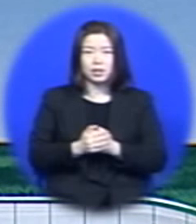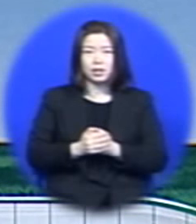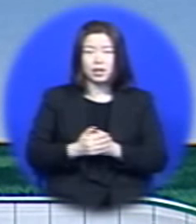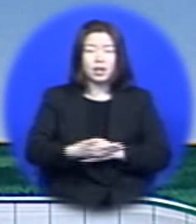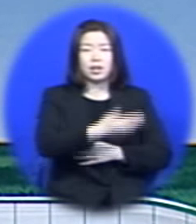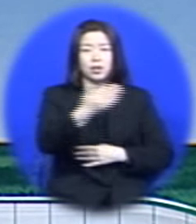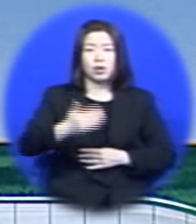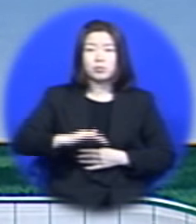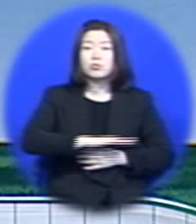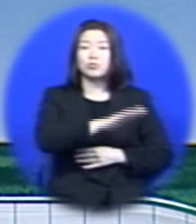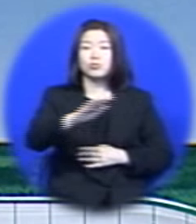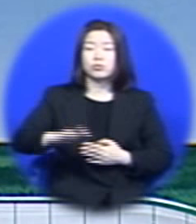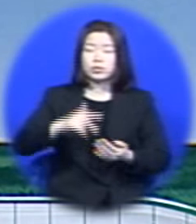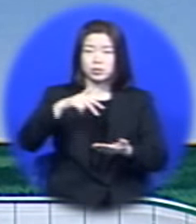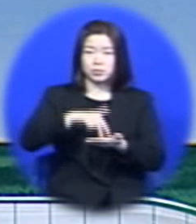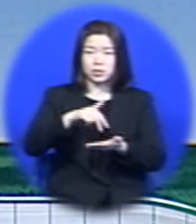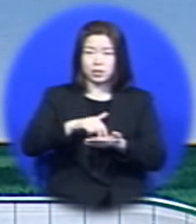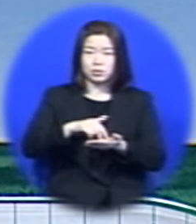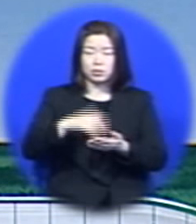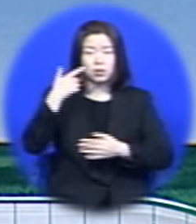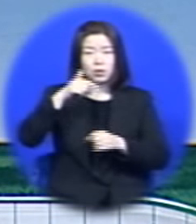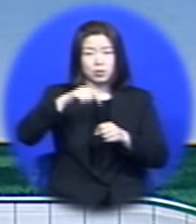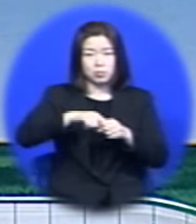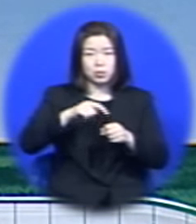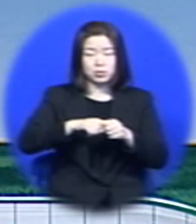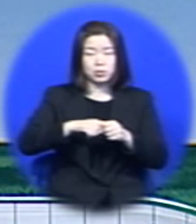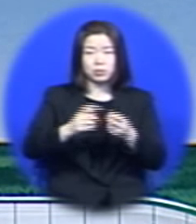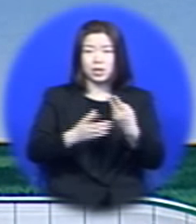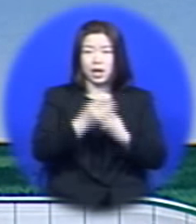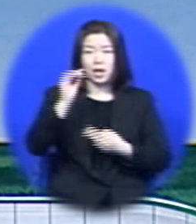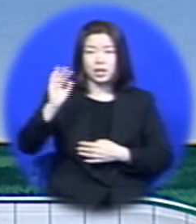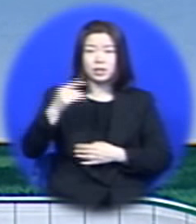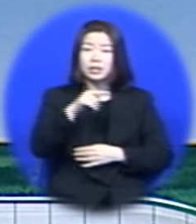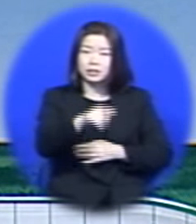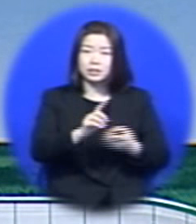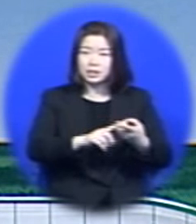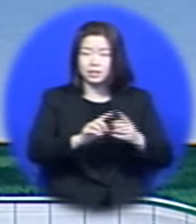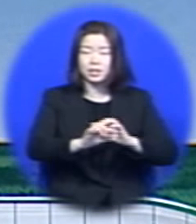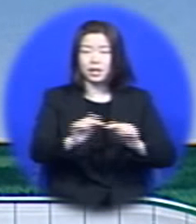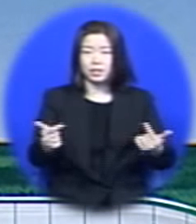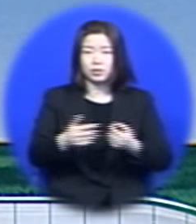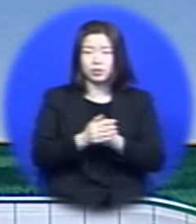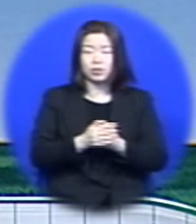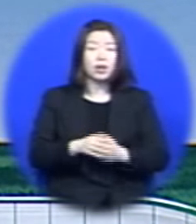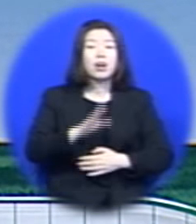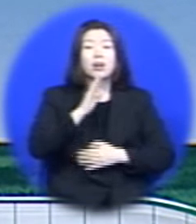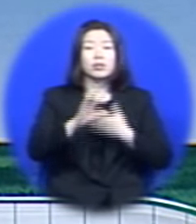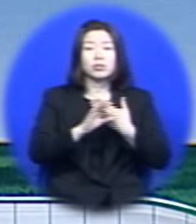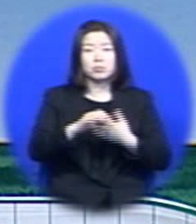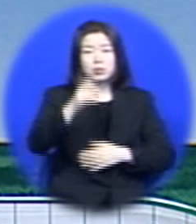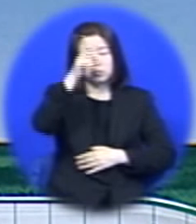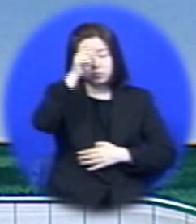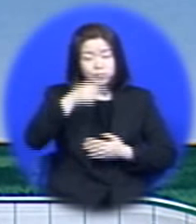여러분, 우리에게 있어서 목적은 하나 됨 그 자체가 목적이 아닙니다. 그러면 독재도 가능해요.